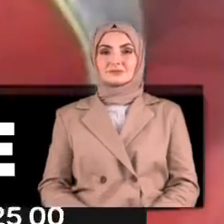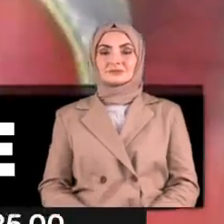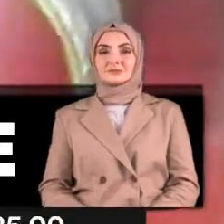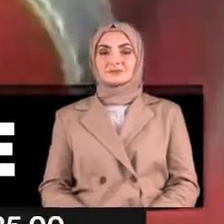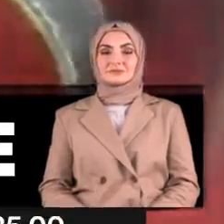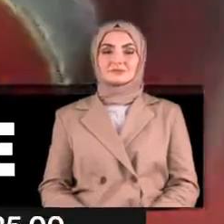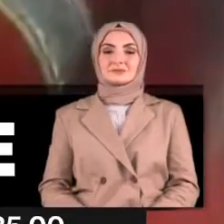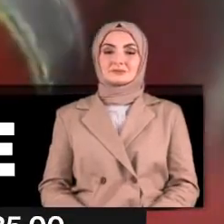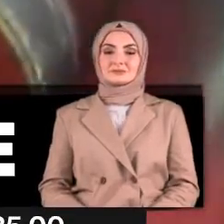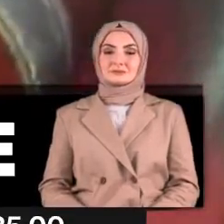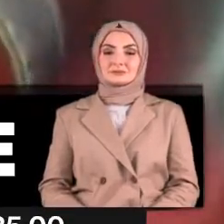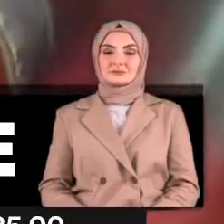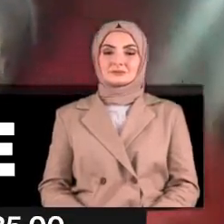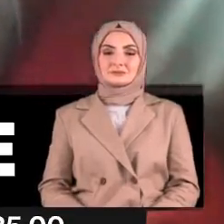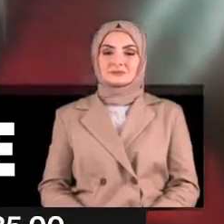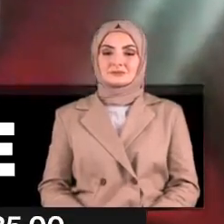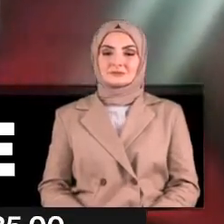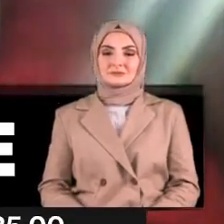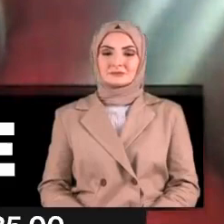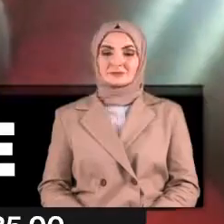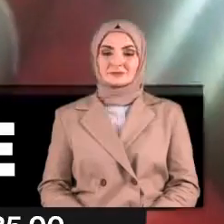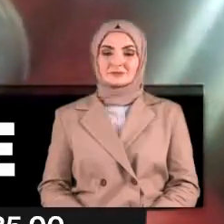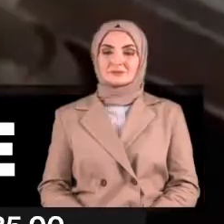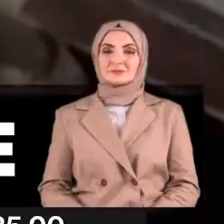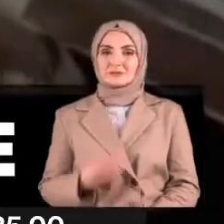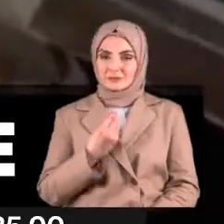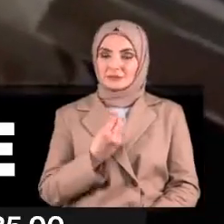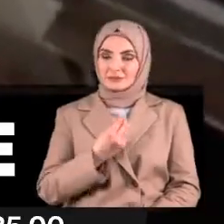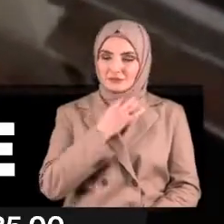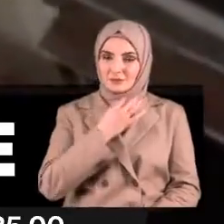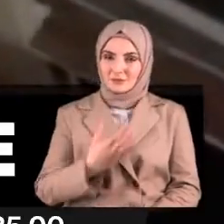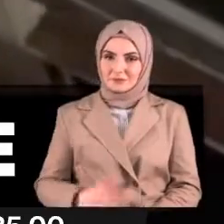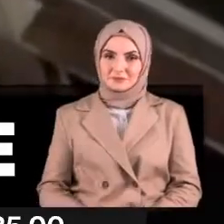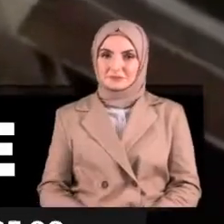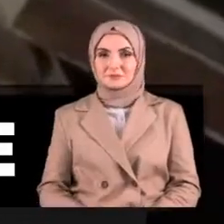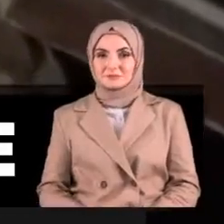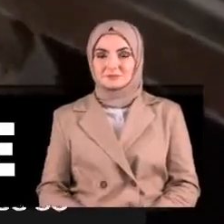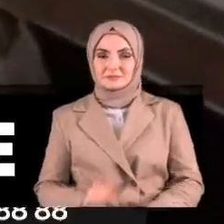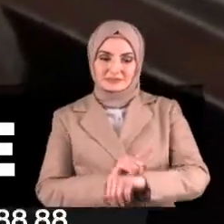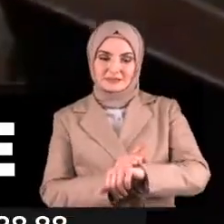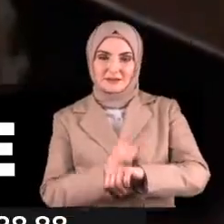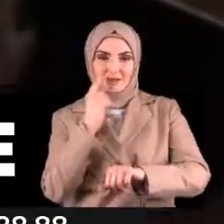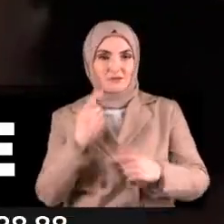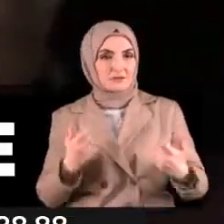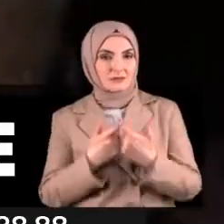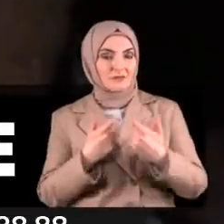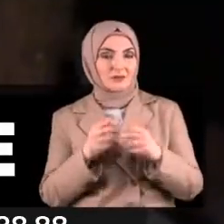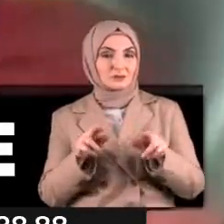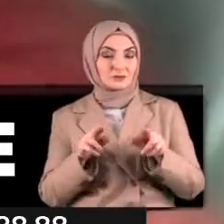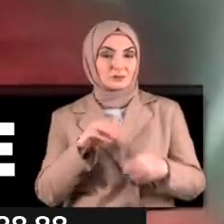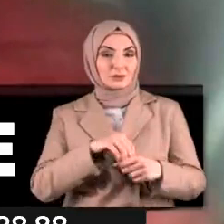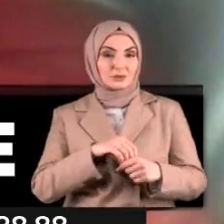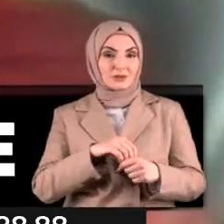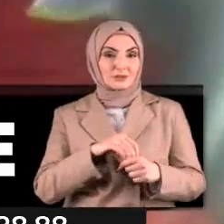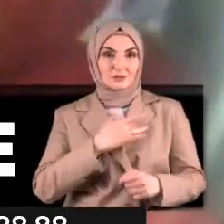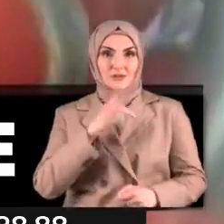Elhamdülillah. İyisin değil mi şu anda? İyiyim, çok teşekkür ederim. Tamam, biz teşekkür ederiz. Saniyelerle savaştı onlarınki, içeride canlı kalmak için.